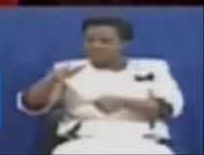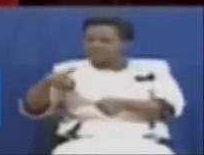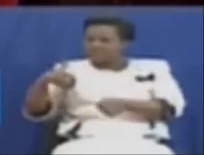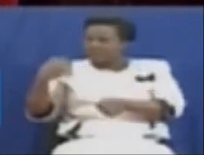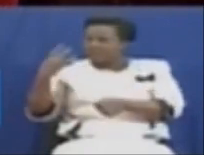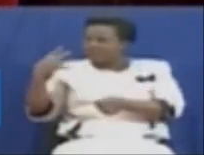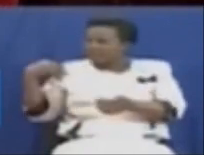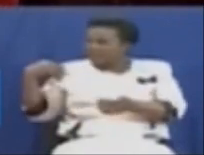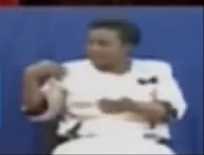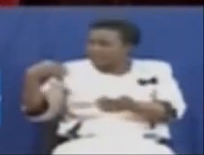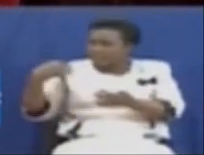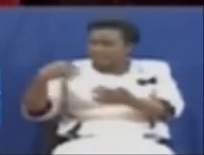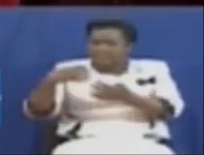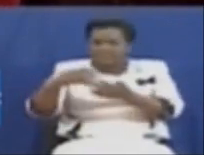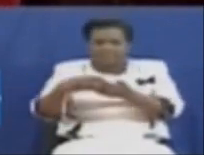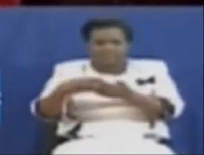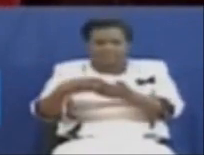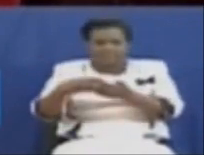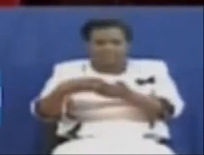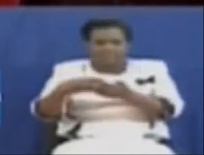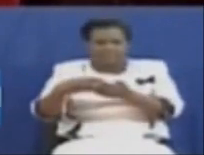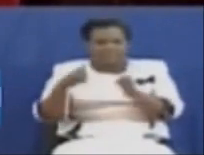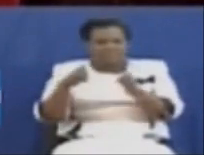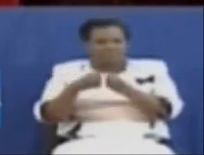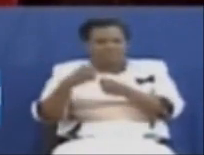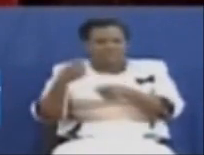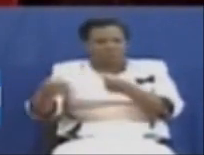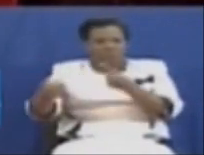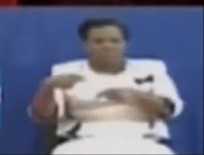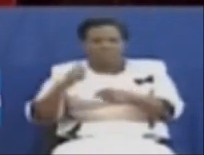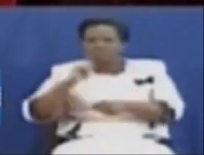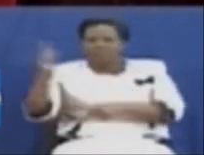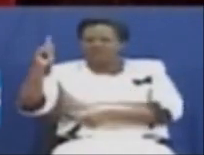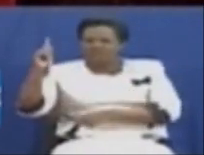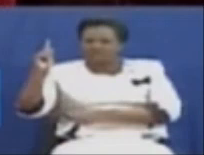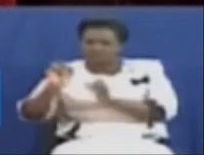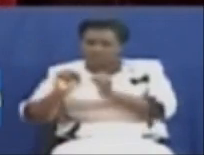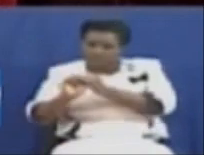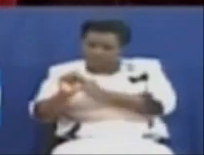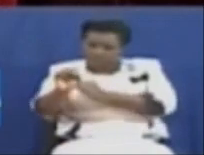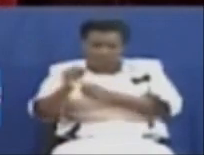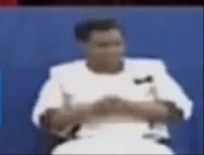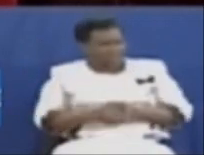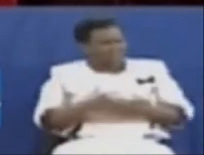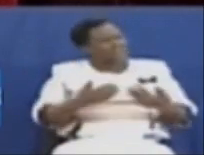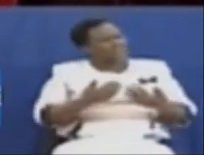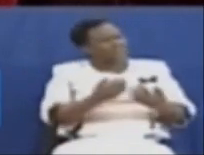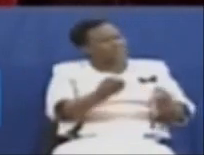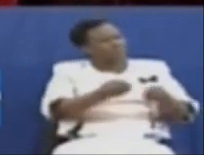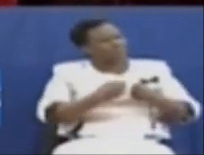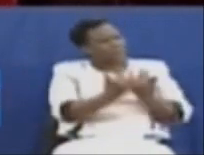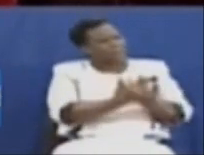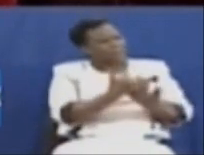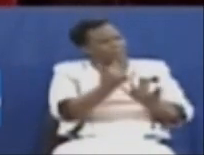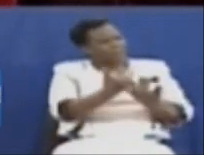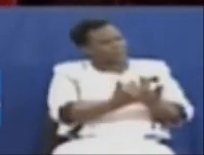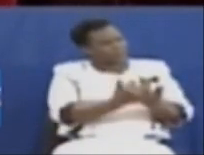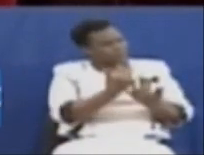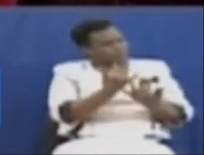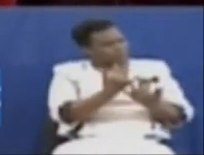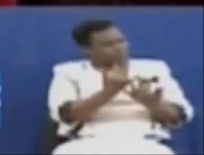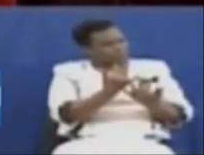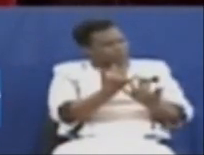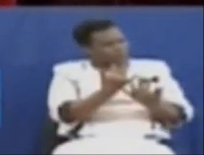za siasa za uenezi. Na Mheshimiwa Waziri Mkuu, unapotupa maelezo ndani ya bunge ya kuhalalisha